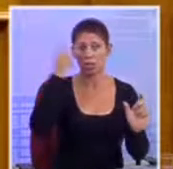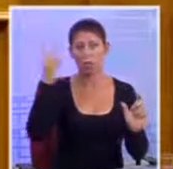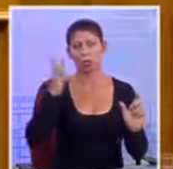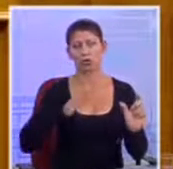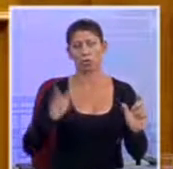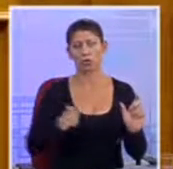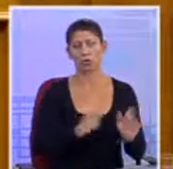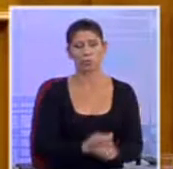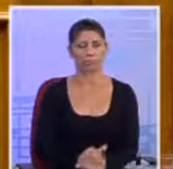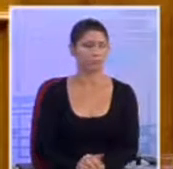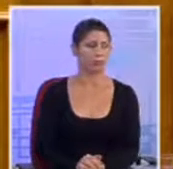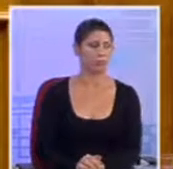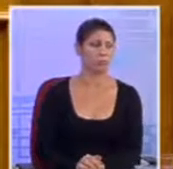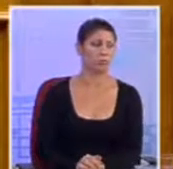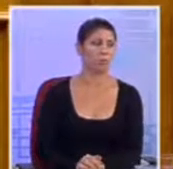πολιτών.